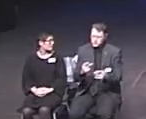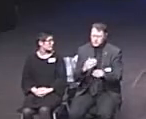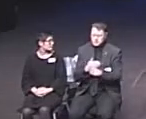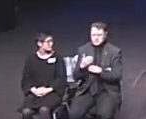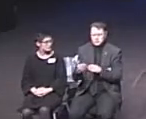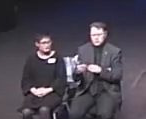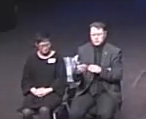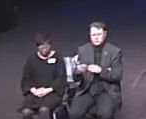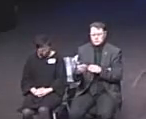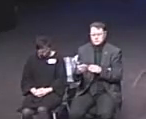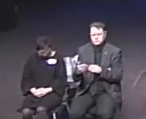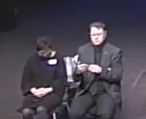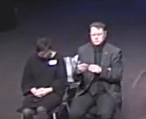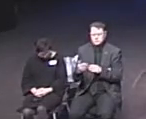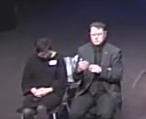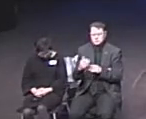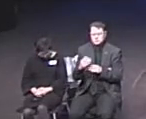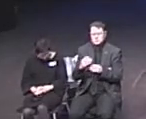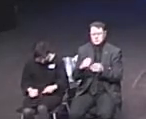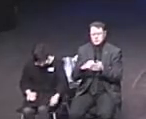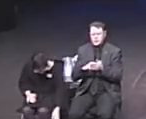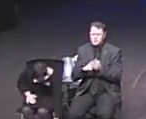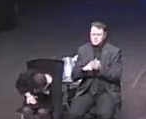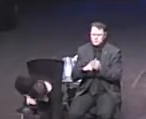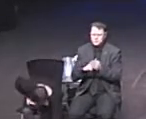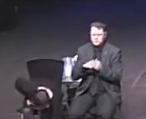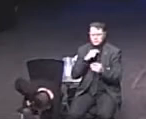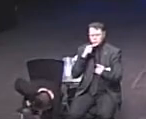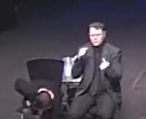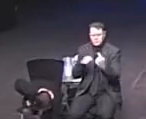Seuraavaksi meillä on Keynote-puheenvuoro.